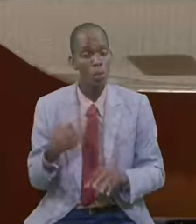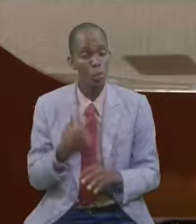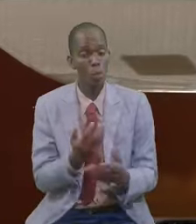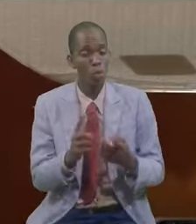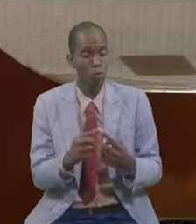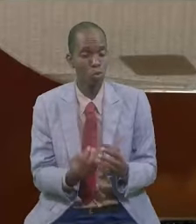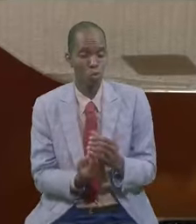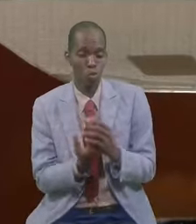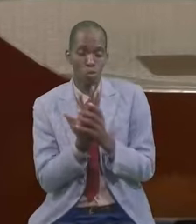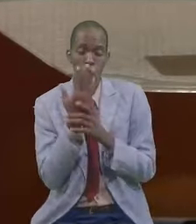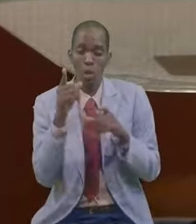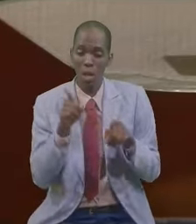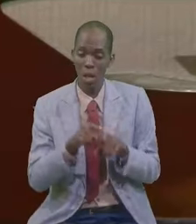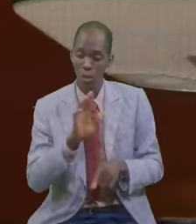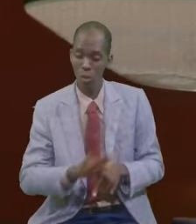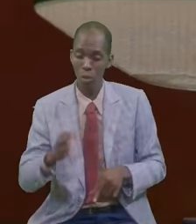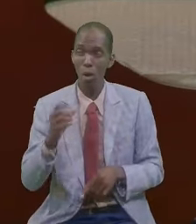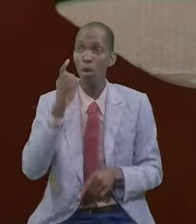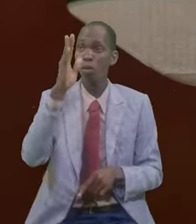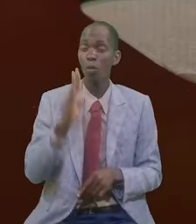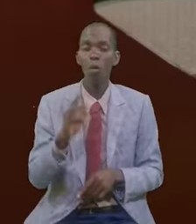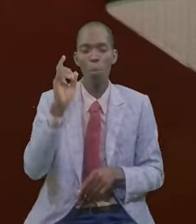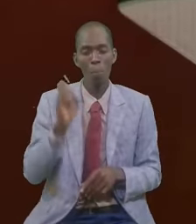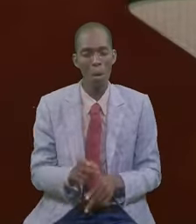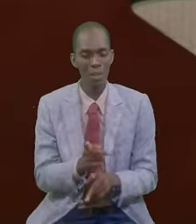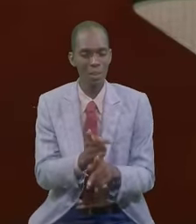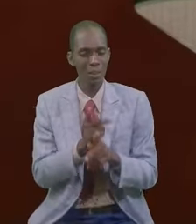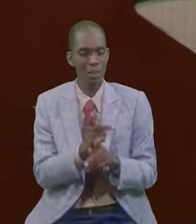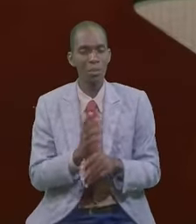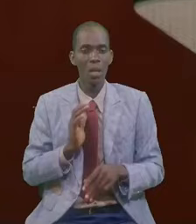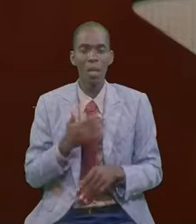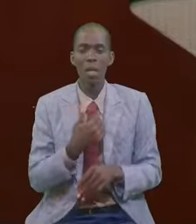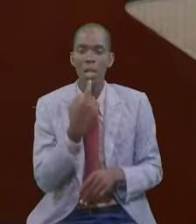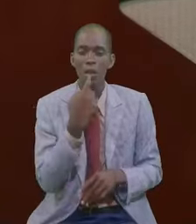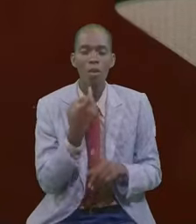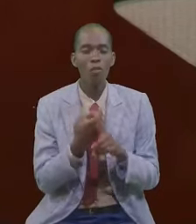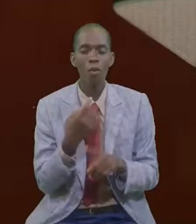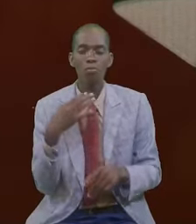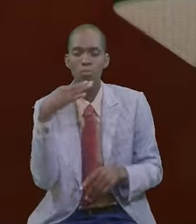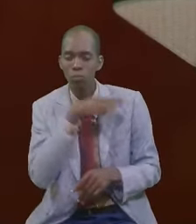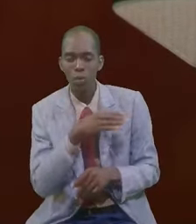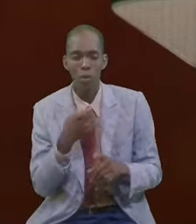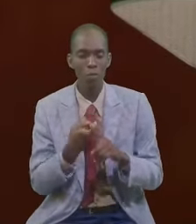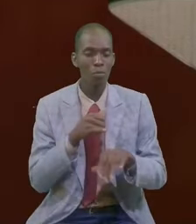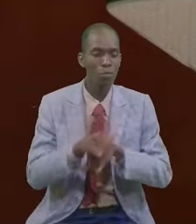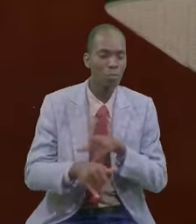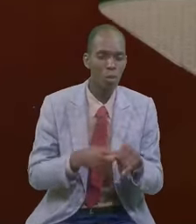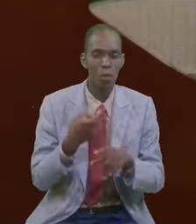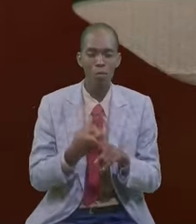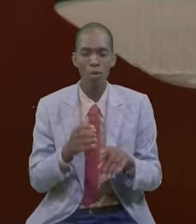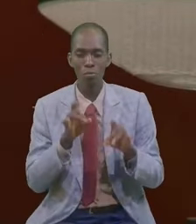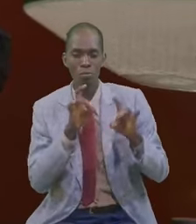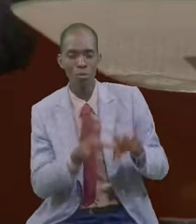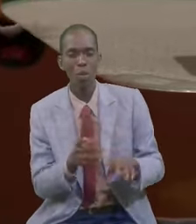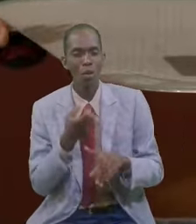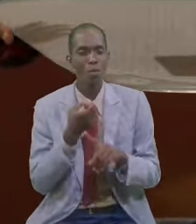nous domptons notre langue du mal, de la haine, des calomnies, de la séduction, du